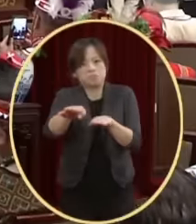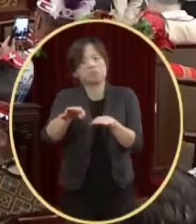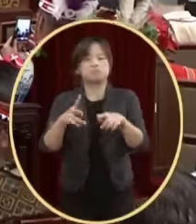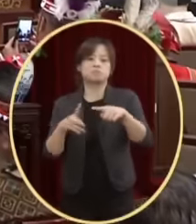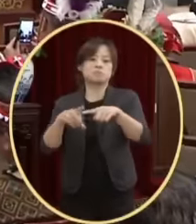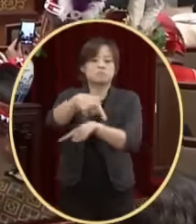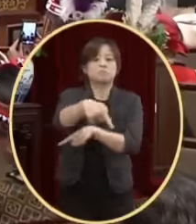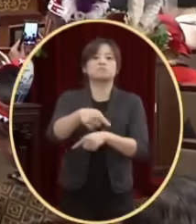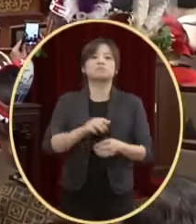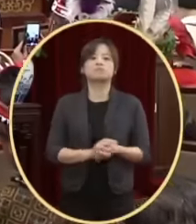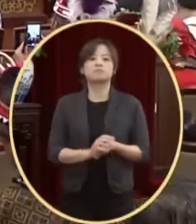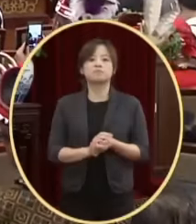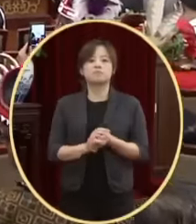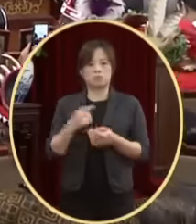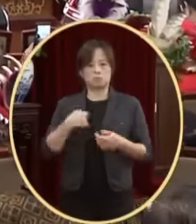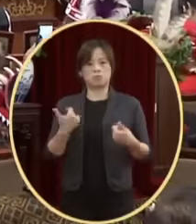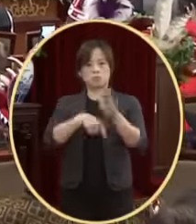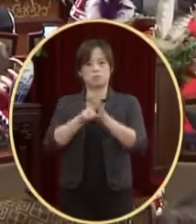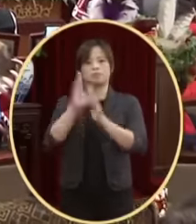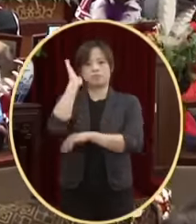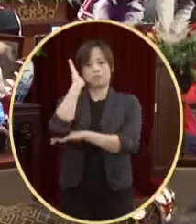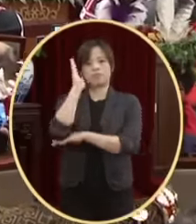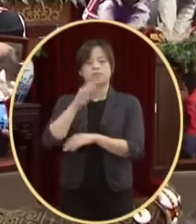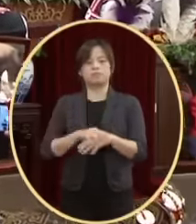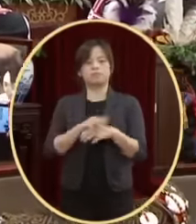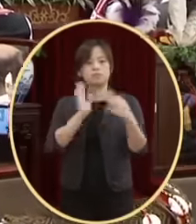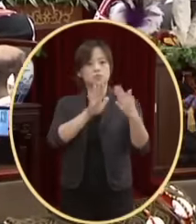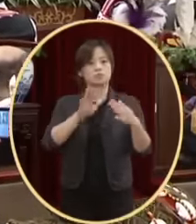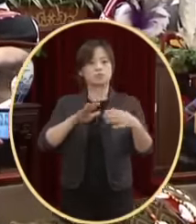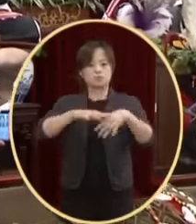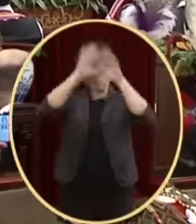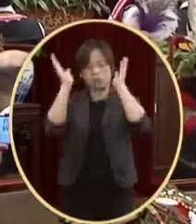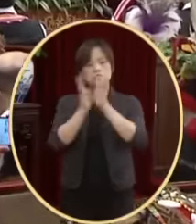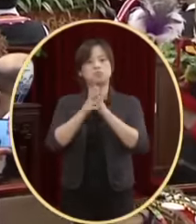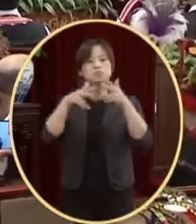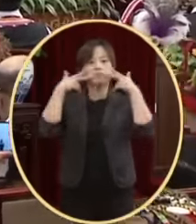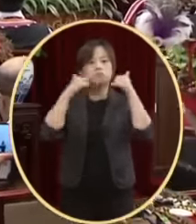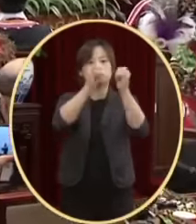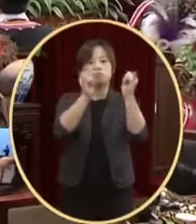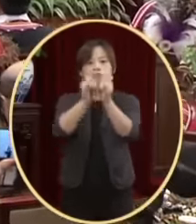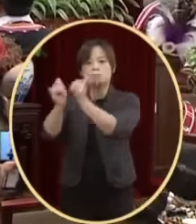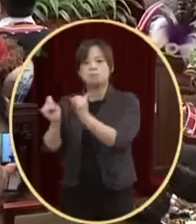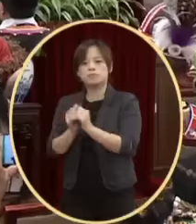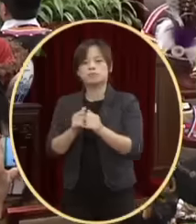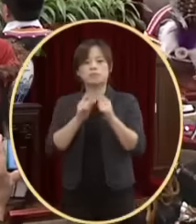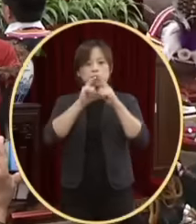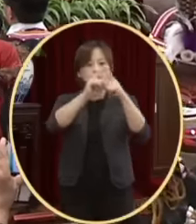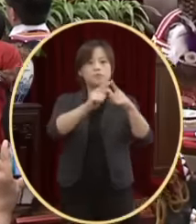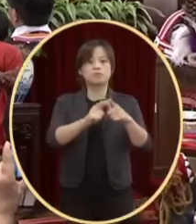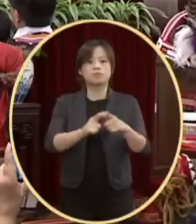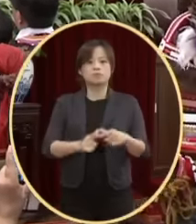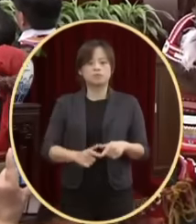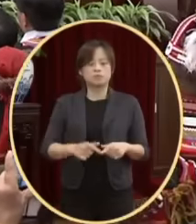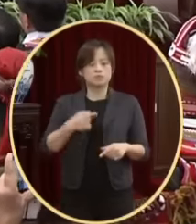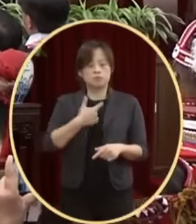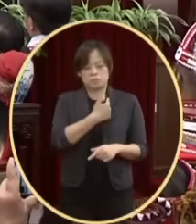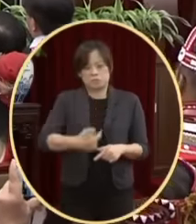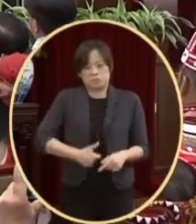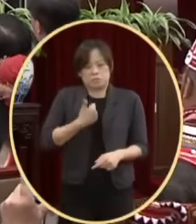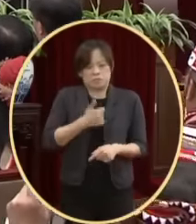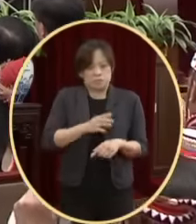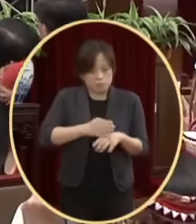一步，我要代表政府向全体原住民族致上我们最深